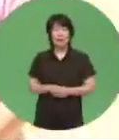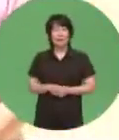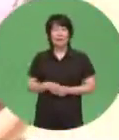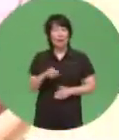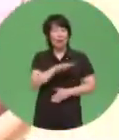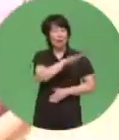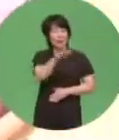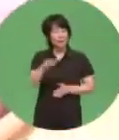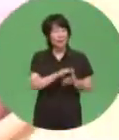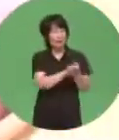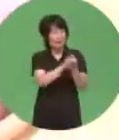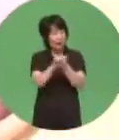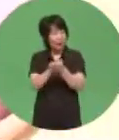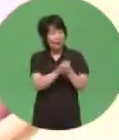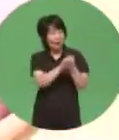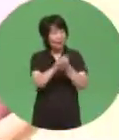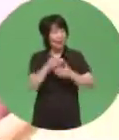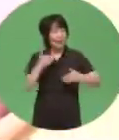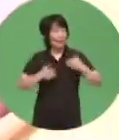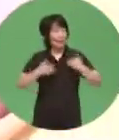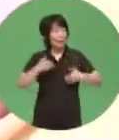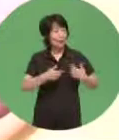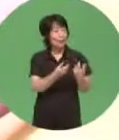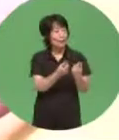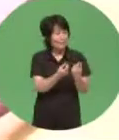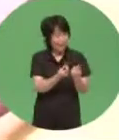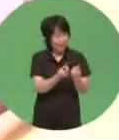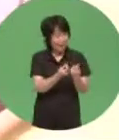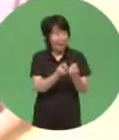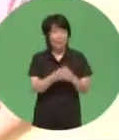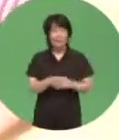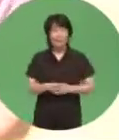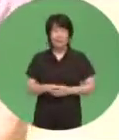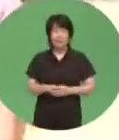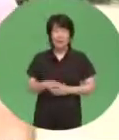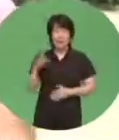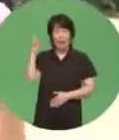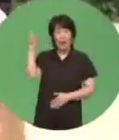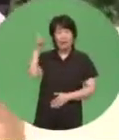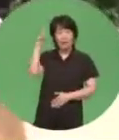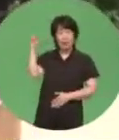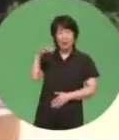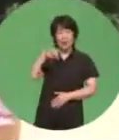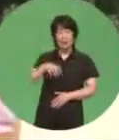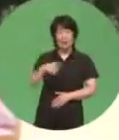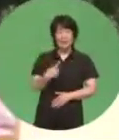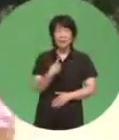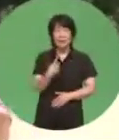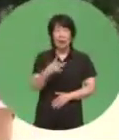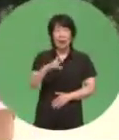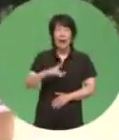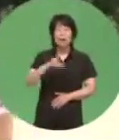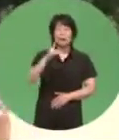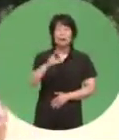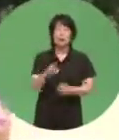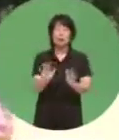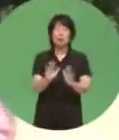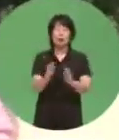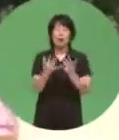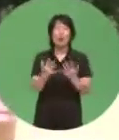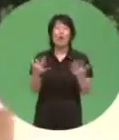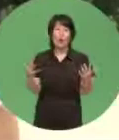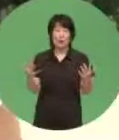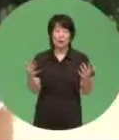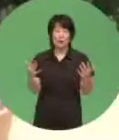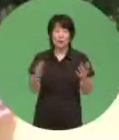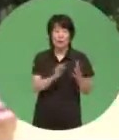いや、みんな本当にお友達仲良くなって楽しそうですね。 そうですね、初めてみんな生駒に来たのは初めてって子が多いん